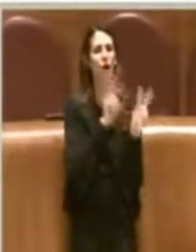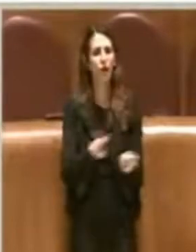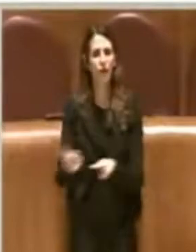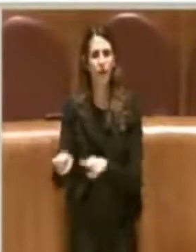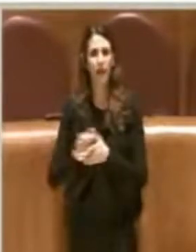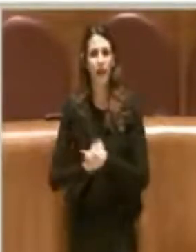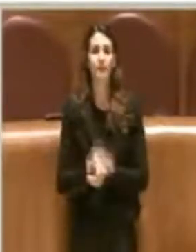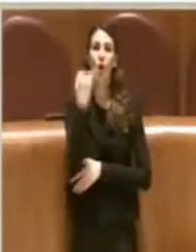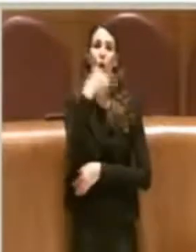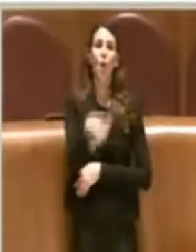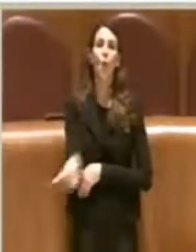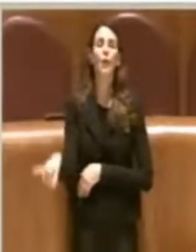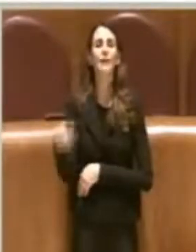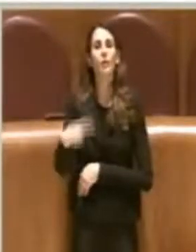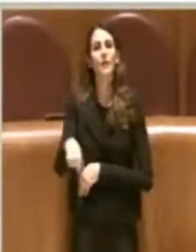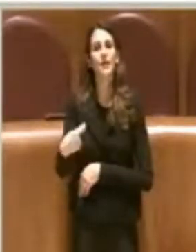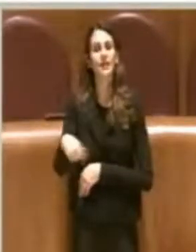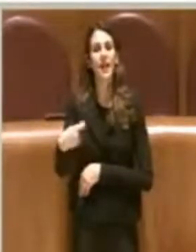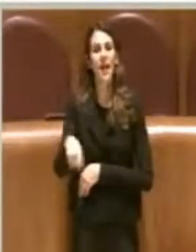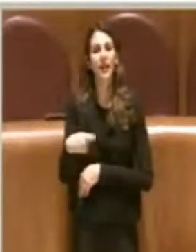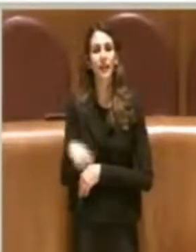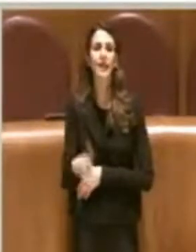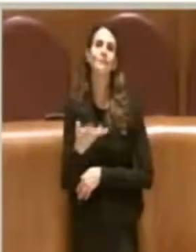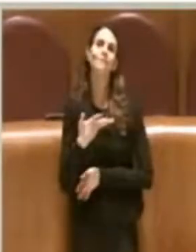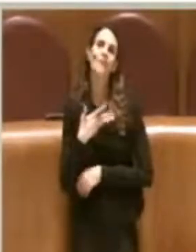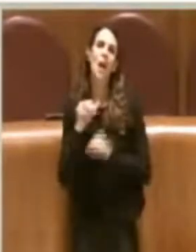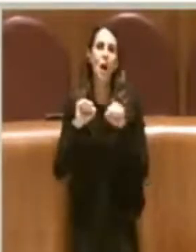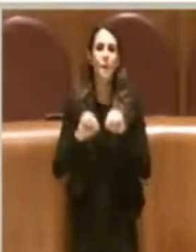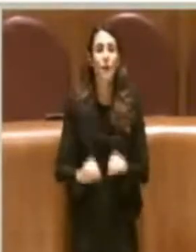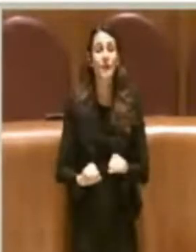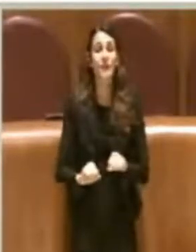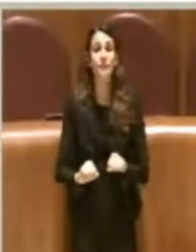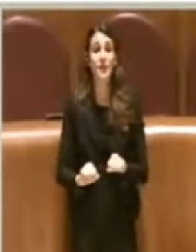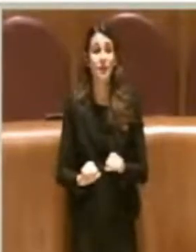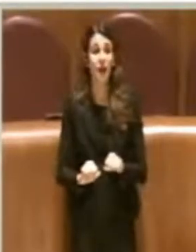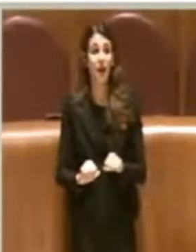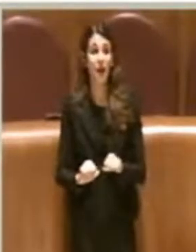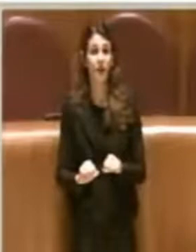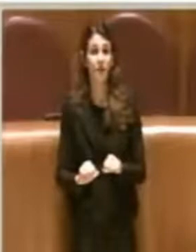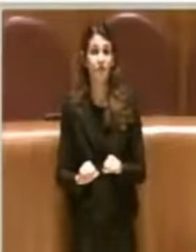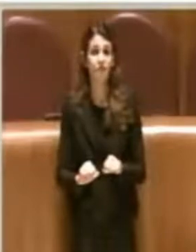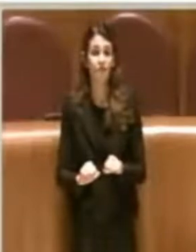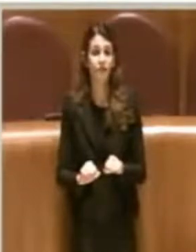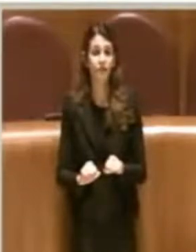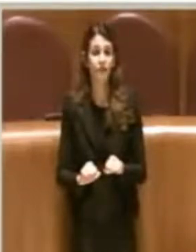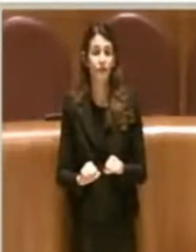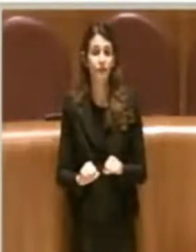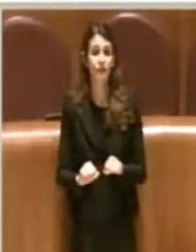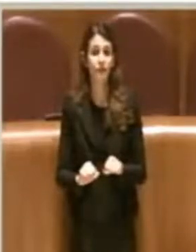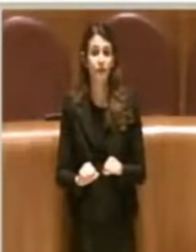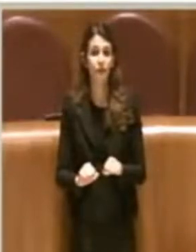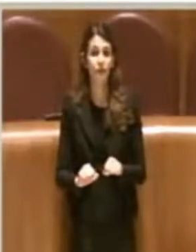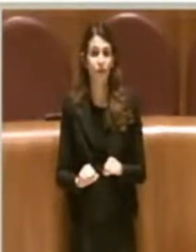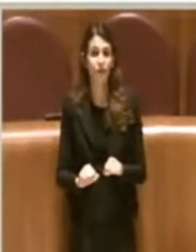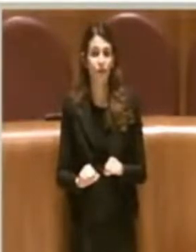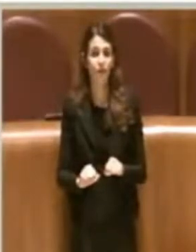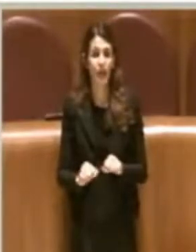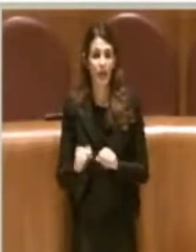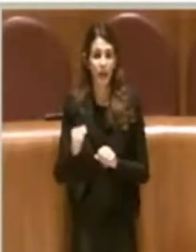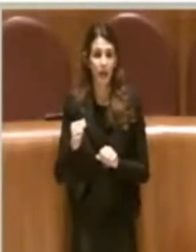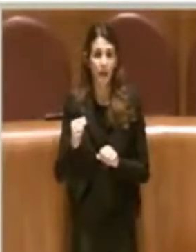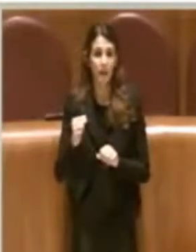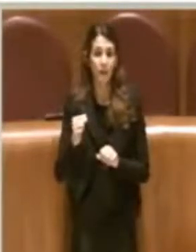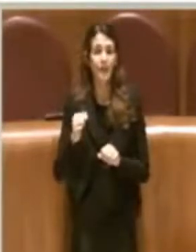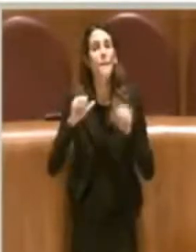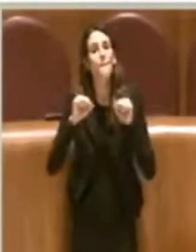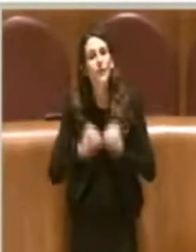presidente diciamo la possibilità e questo diciamo senza l'indicazione precisa anche di coordinare